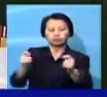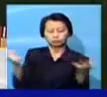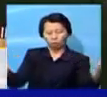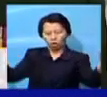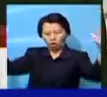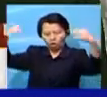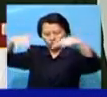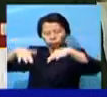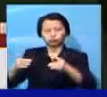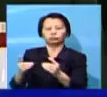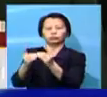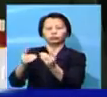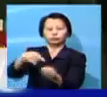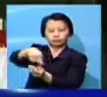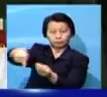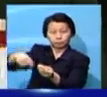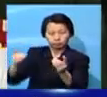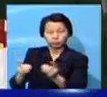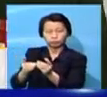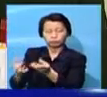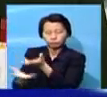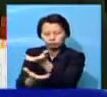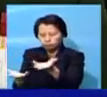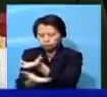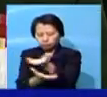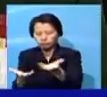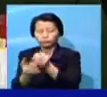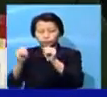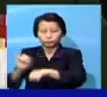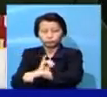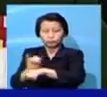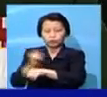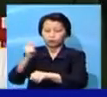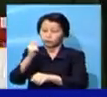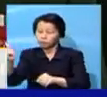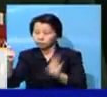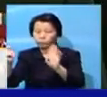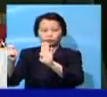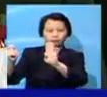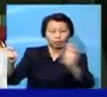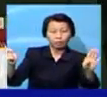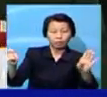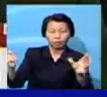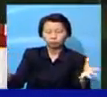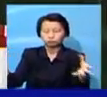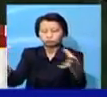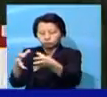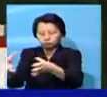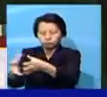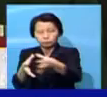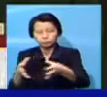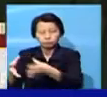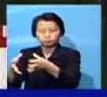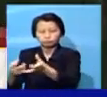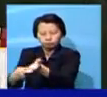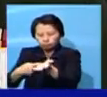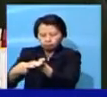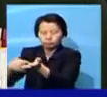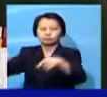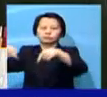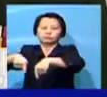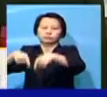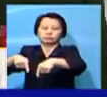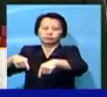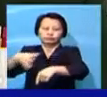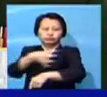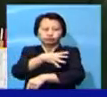tempat pertemuan di rantau ini untuk membolehkan industri timur dan barat difus kan dekat sini dan